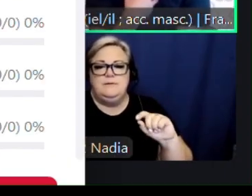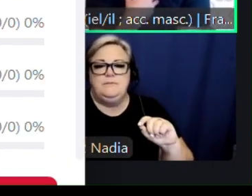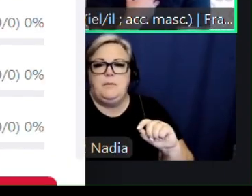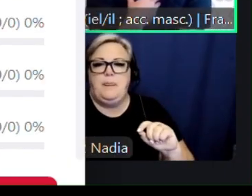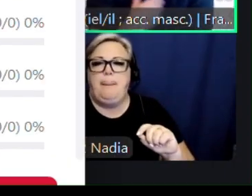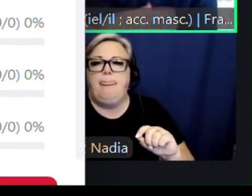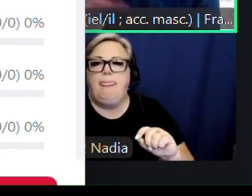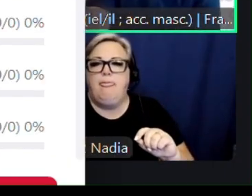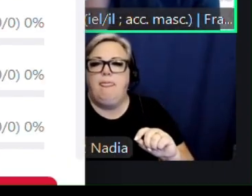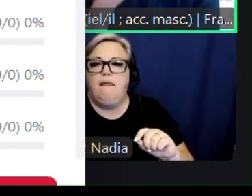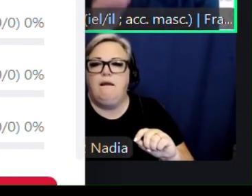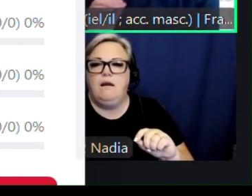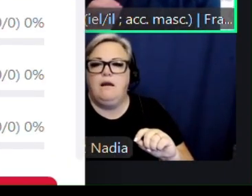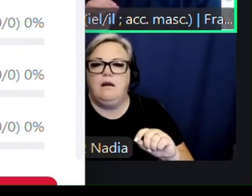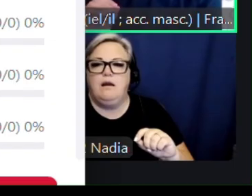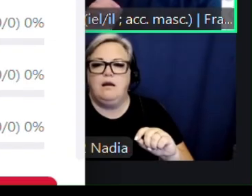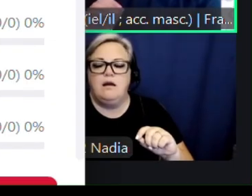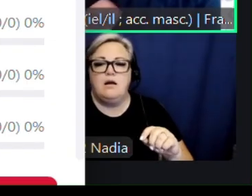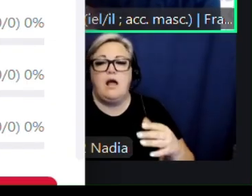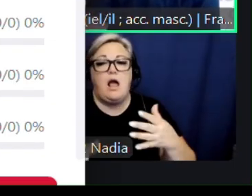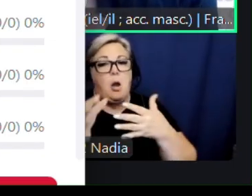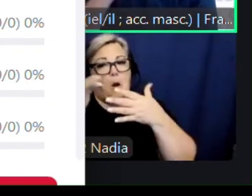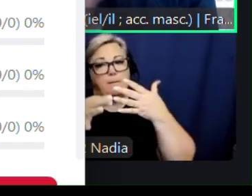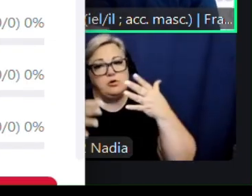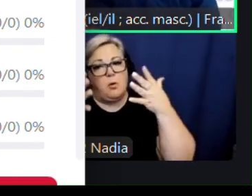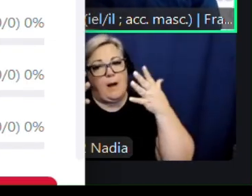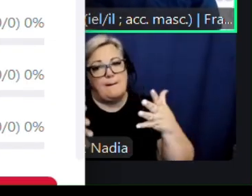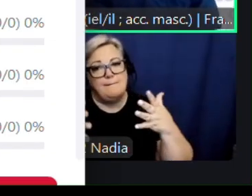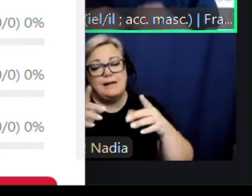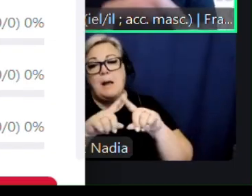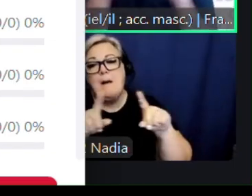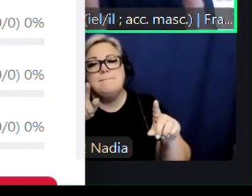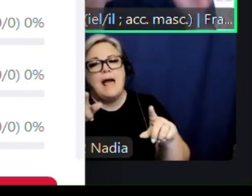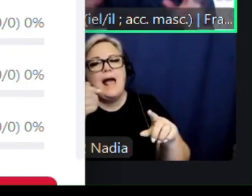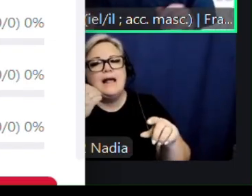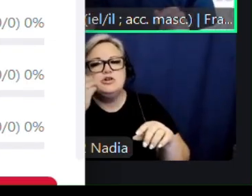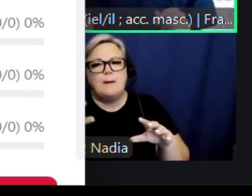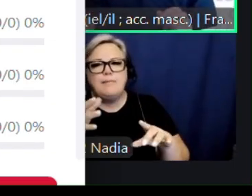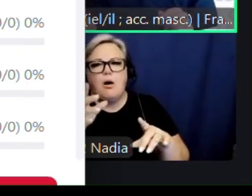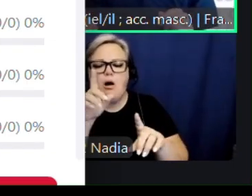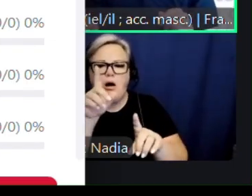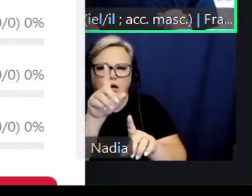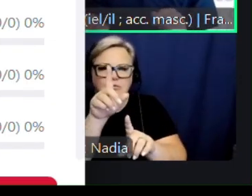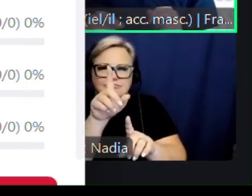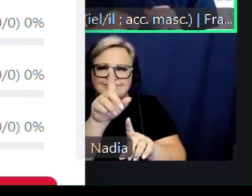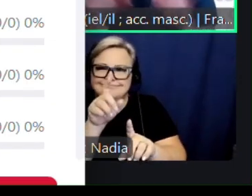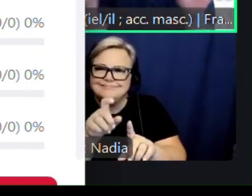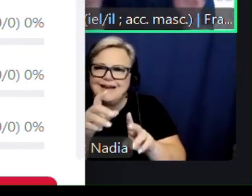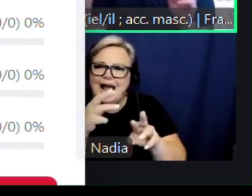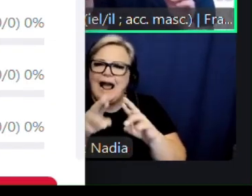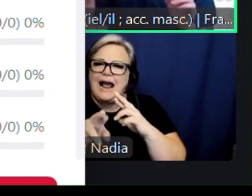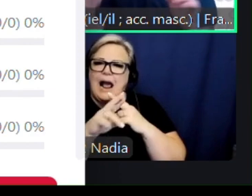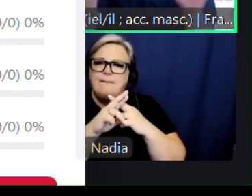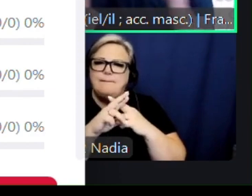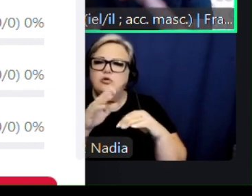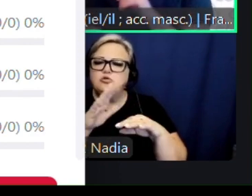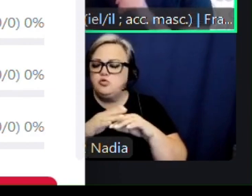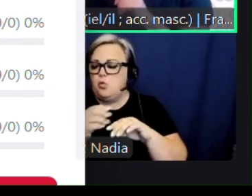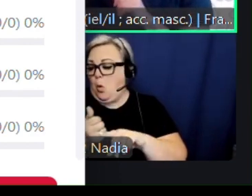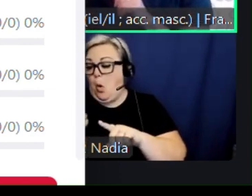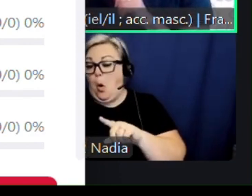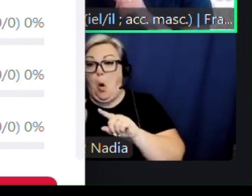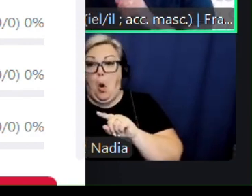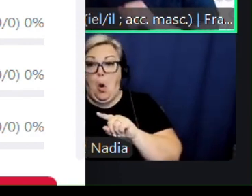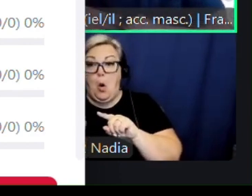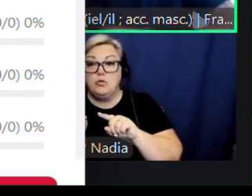s'afficher sur Zoom. On a plusieurs options de réponse, mais n'hésitez pas non plus à insérer votre réponse sous autre et ensuite